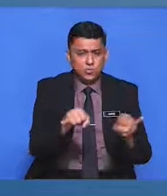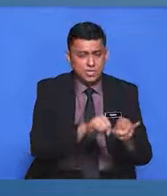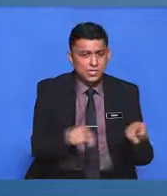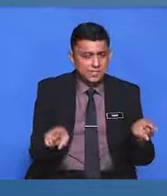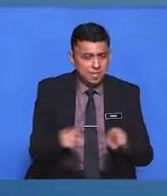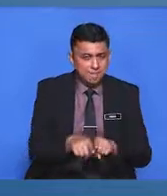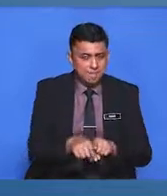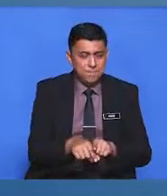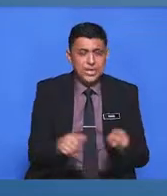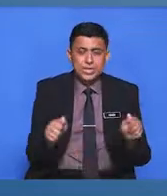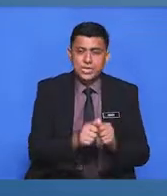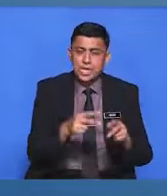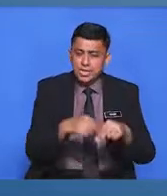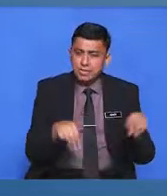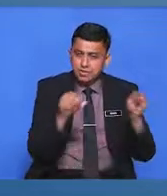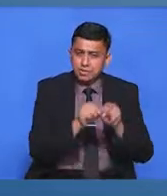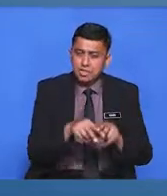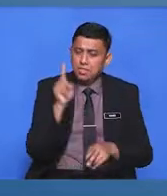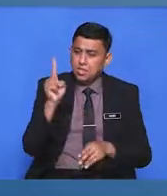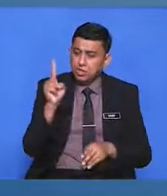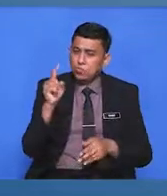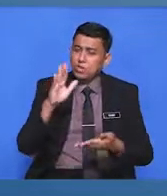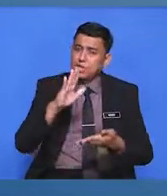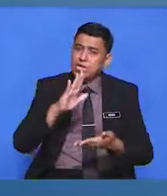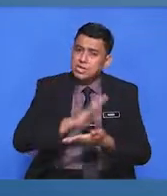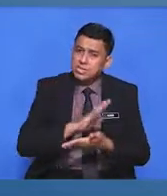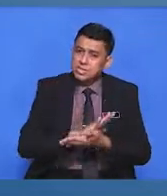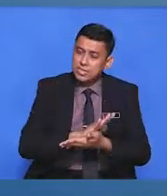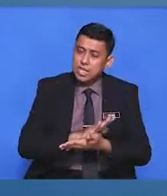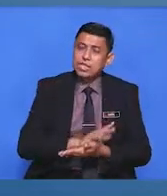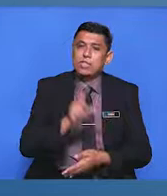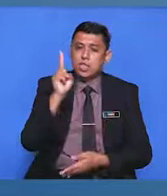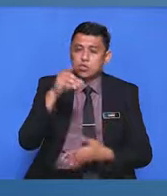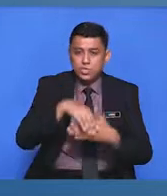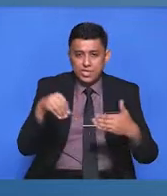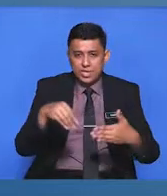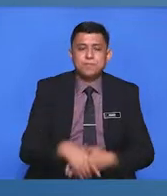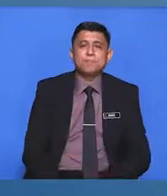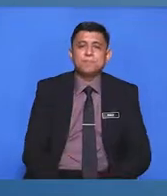nilai jika cikgu mempunyai sekeping wang kertas RM1.